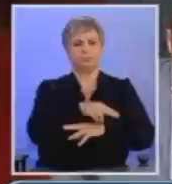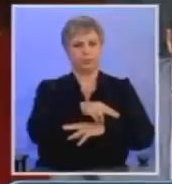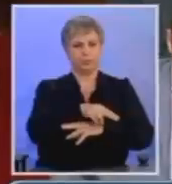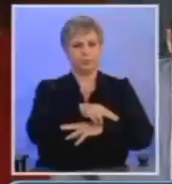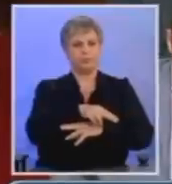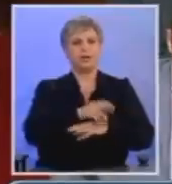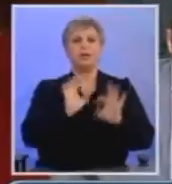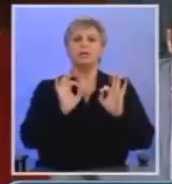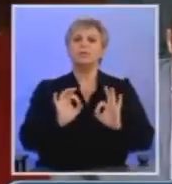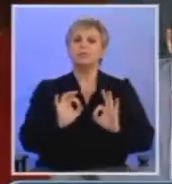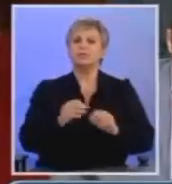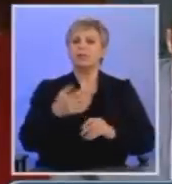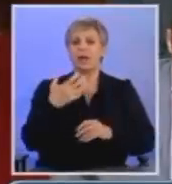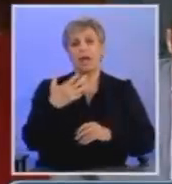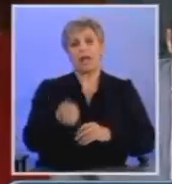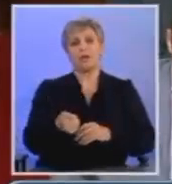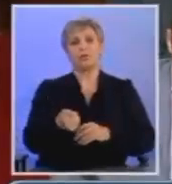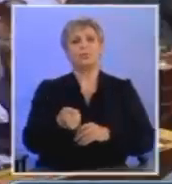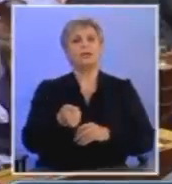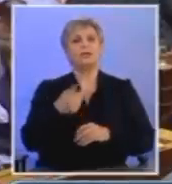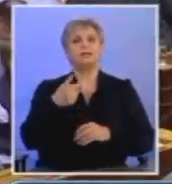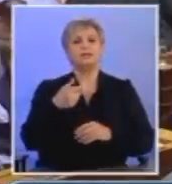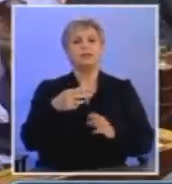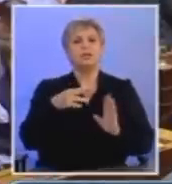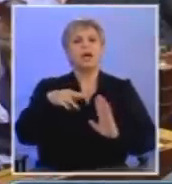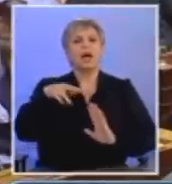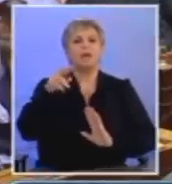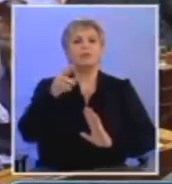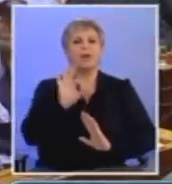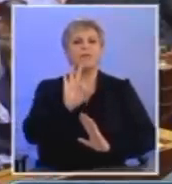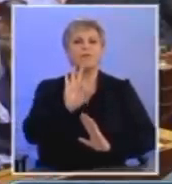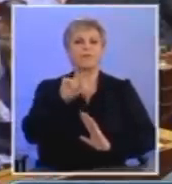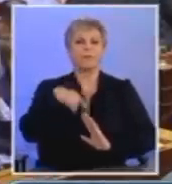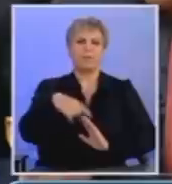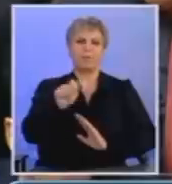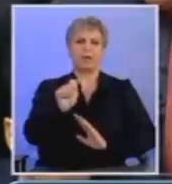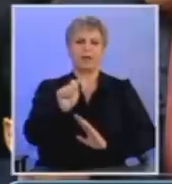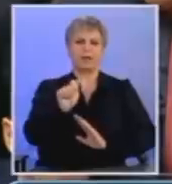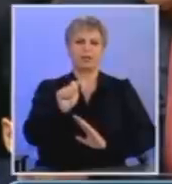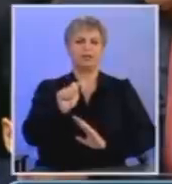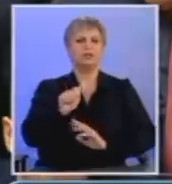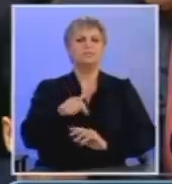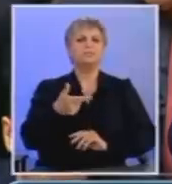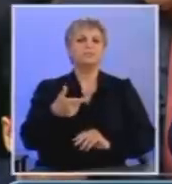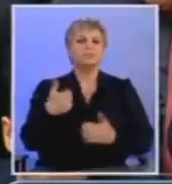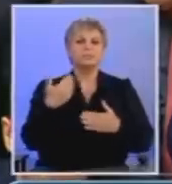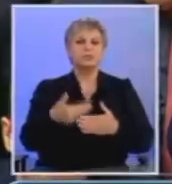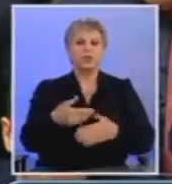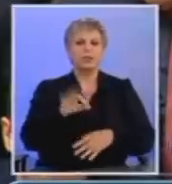έχουμε βεβαίως και την άνοδο στους δείκτες του ΦΠΑ. Ο ΦΠΑ είναι